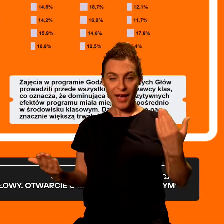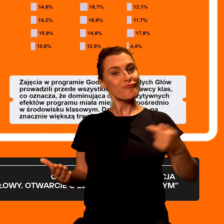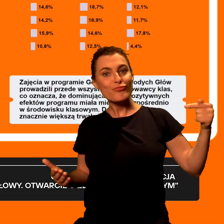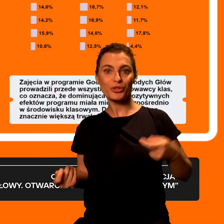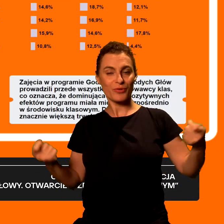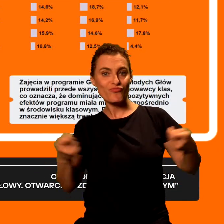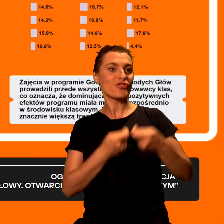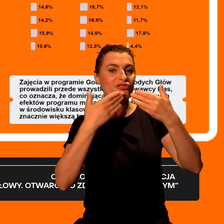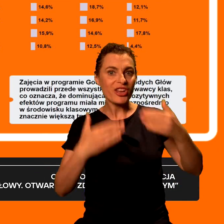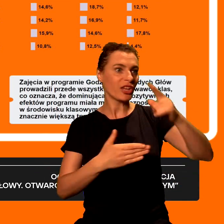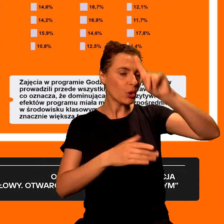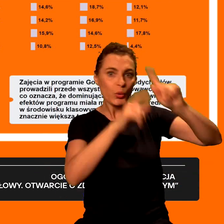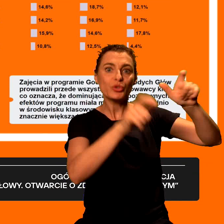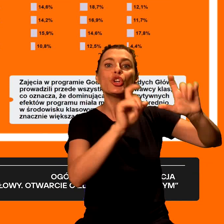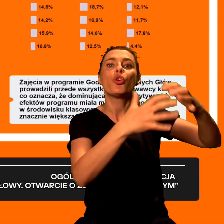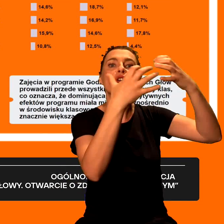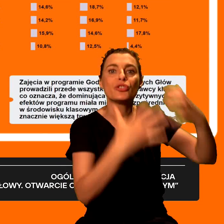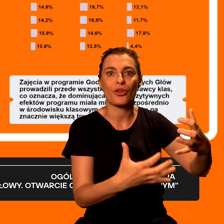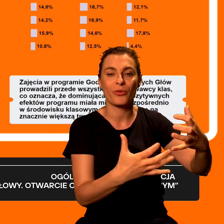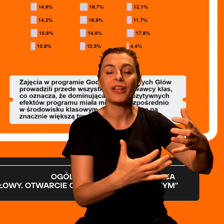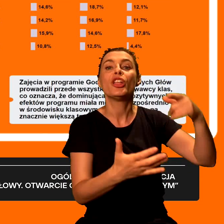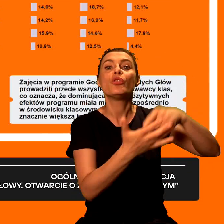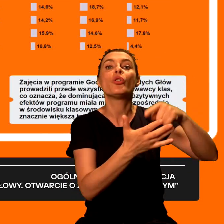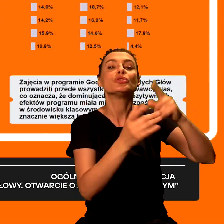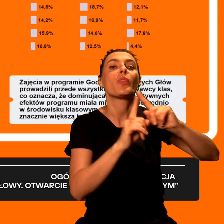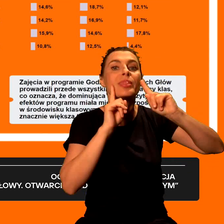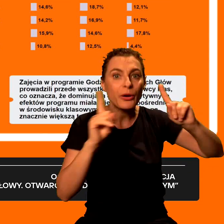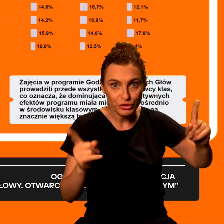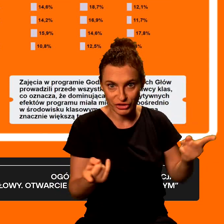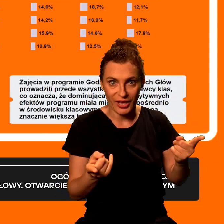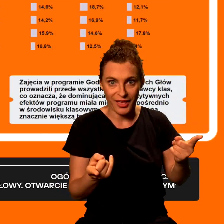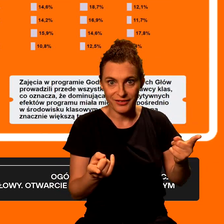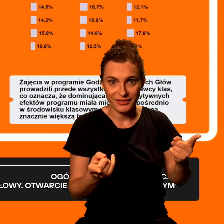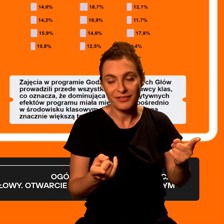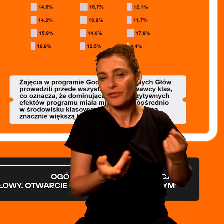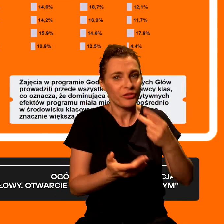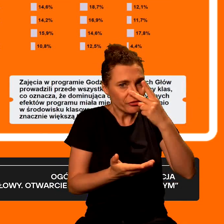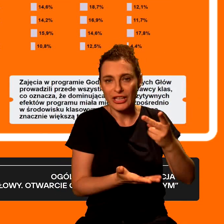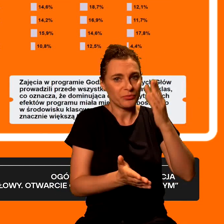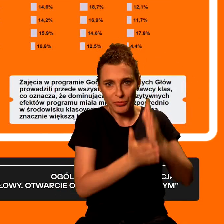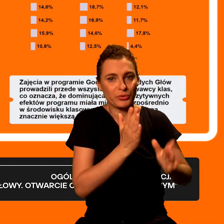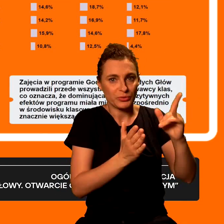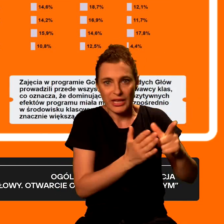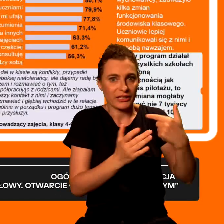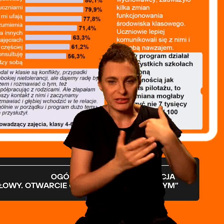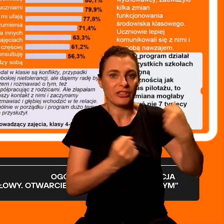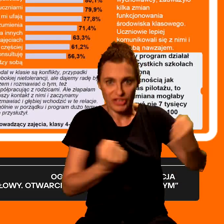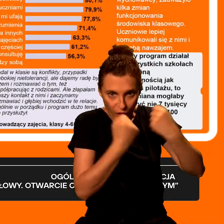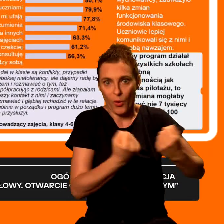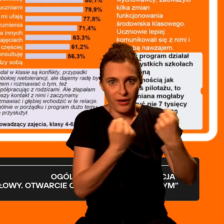działać przez tych ludzi, którzy są i chcą, i to mogą być nauczyciele. I tu widzimy, że to po prostu tak się tak zapracowało, tak zadziałało.